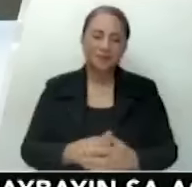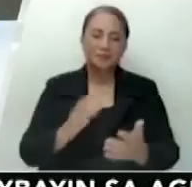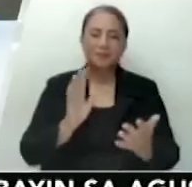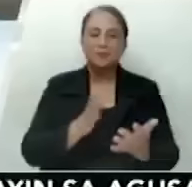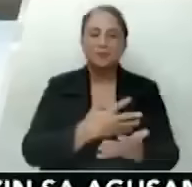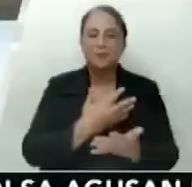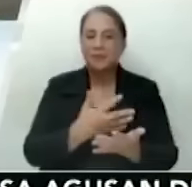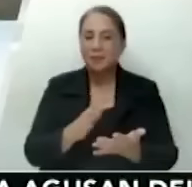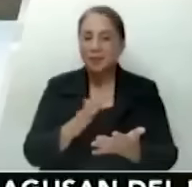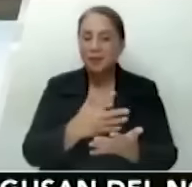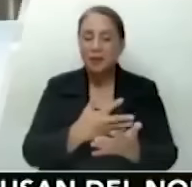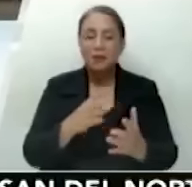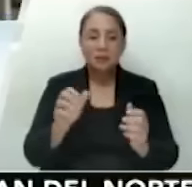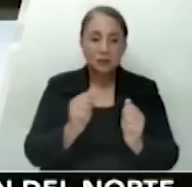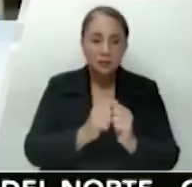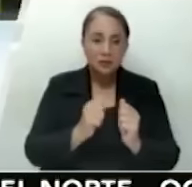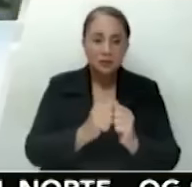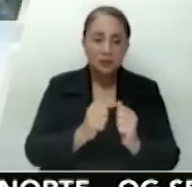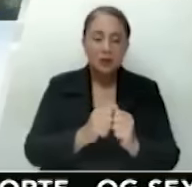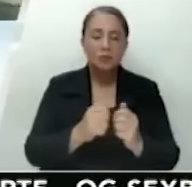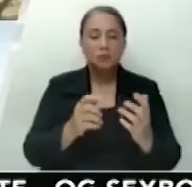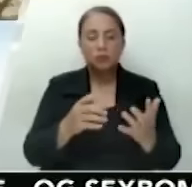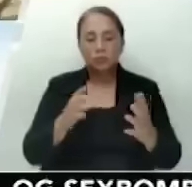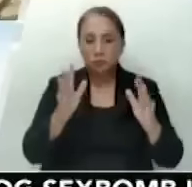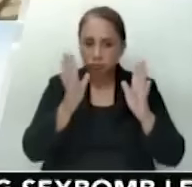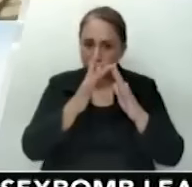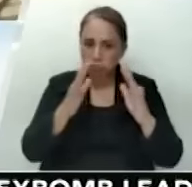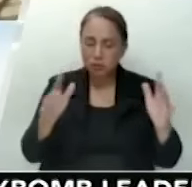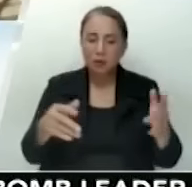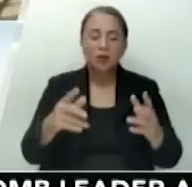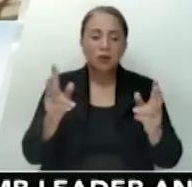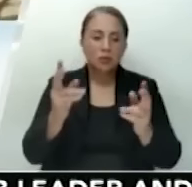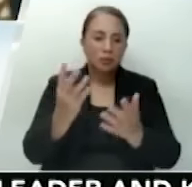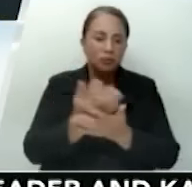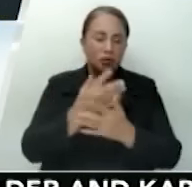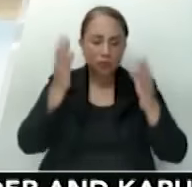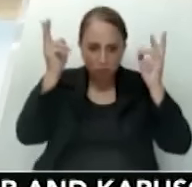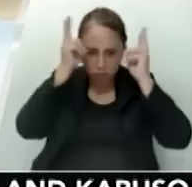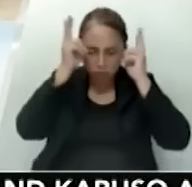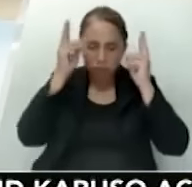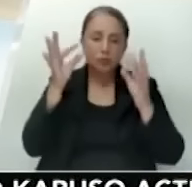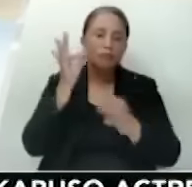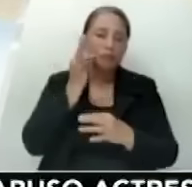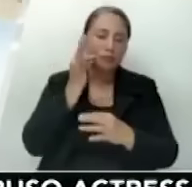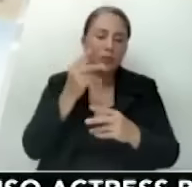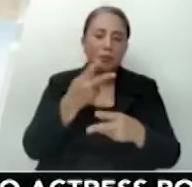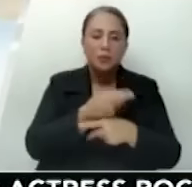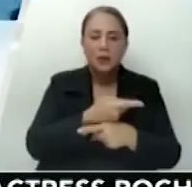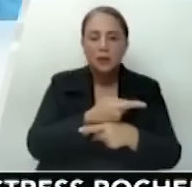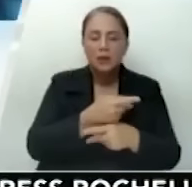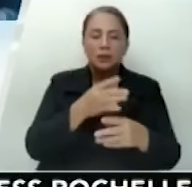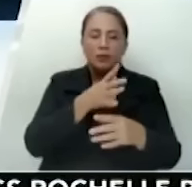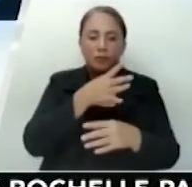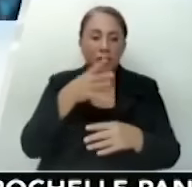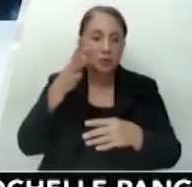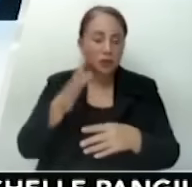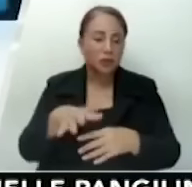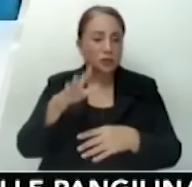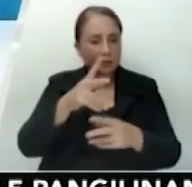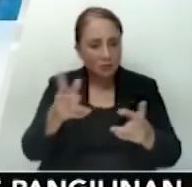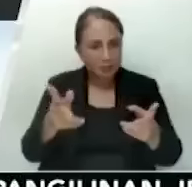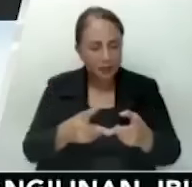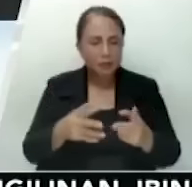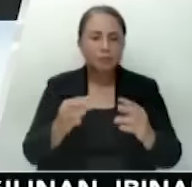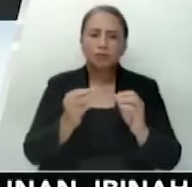Tampok din sa Agro-Trade Fair ang mga sariwang gulay, prutas at iba pang mga produkto ng mga magsasaka sa lugar. Mas naging masaya